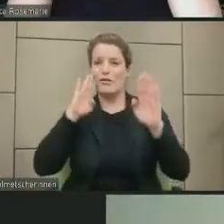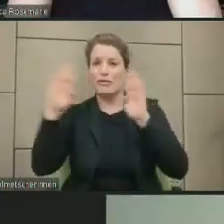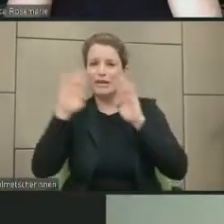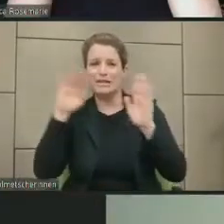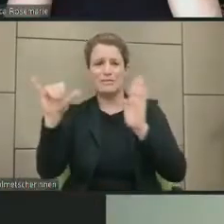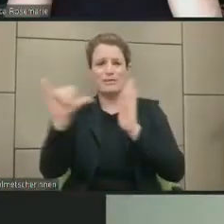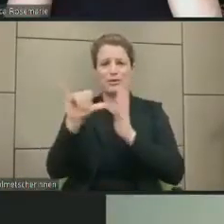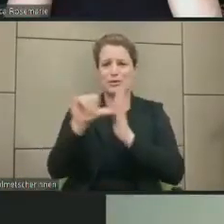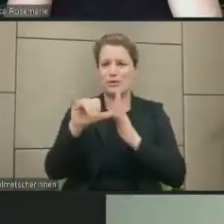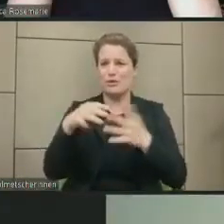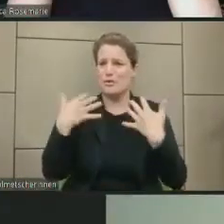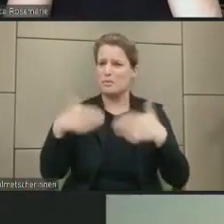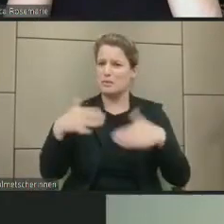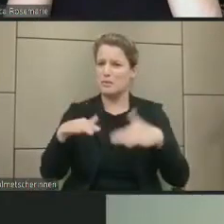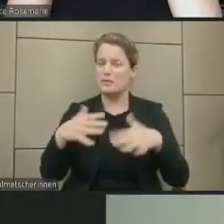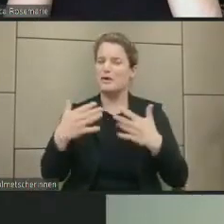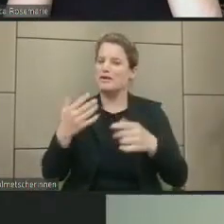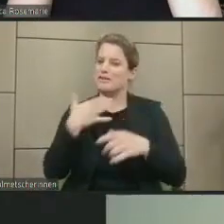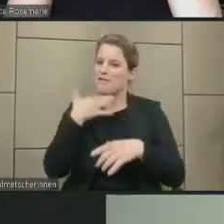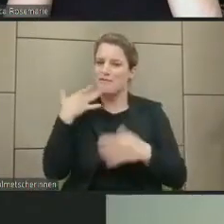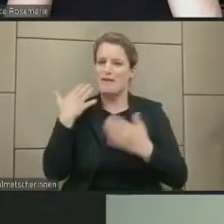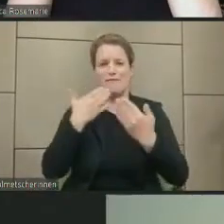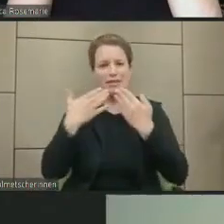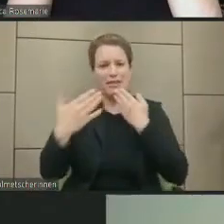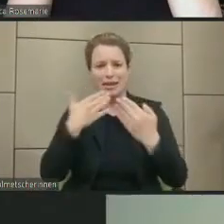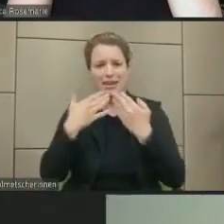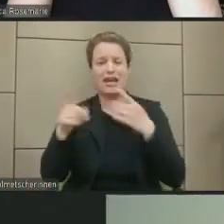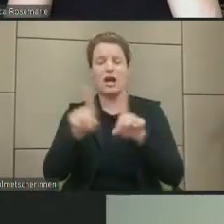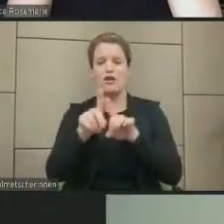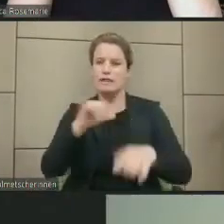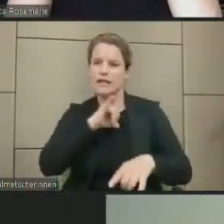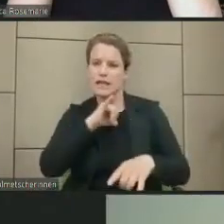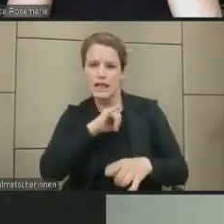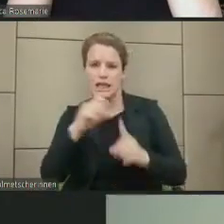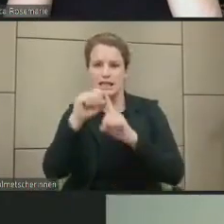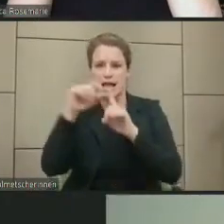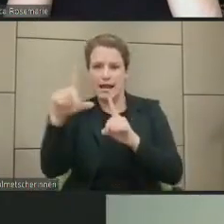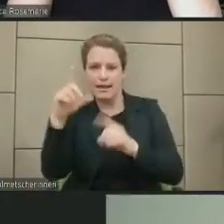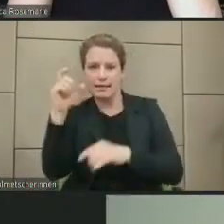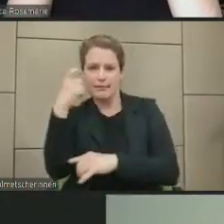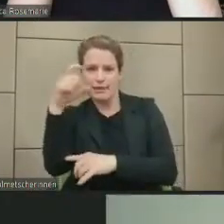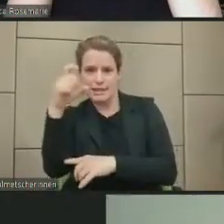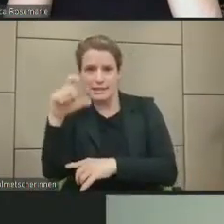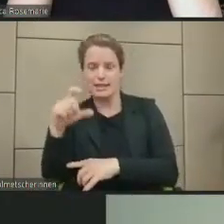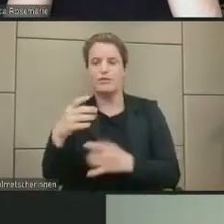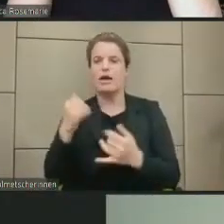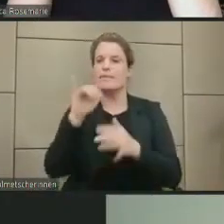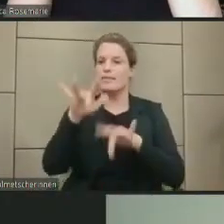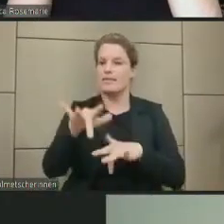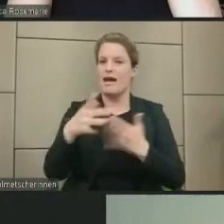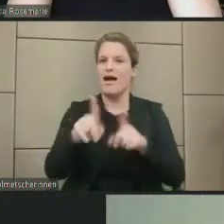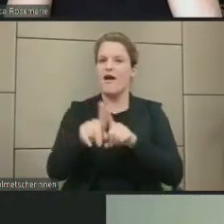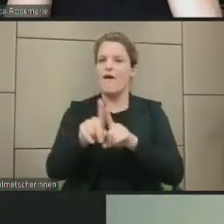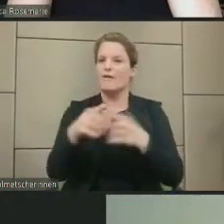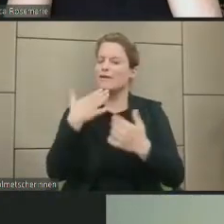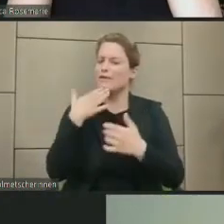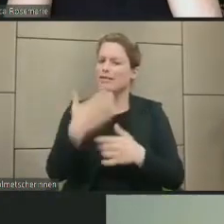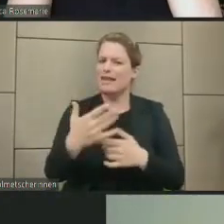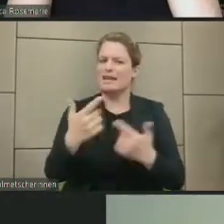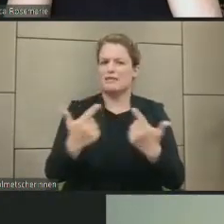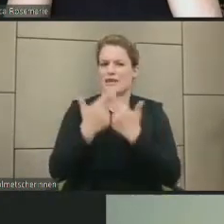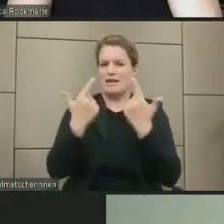YouTube war sehr viel Dankbarkeit und Interesse an den Links und auch danke für die Erklärung zu zum Beispiel